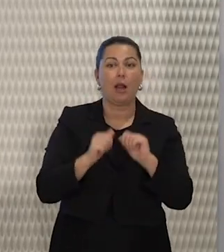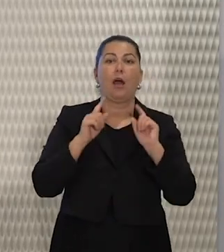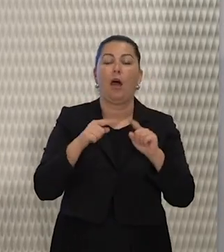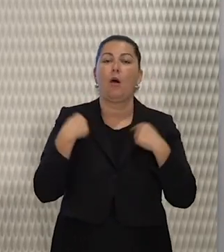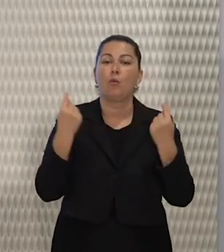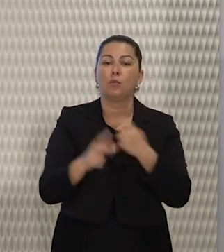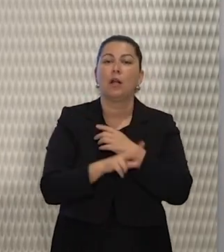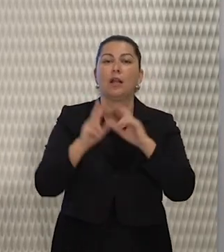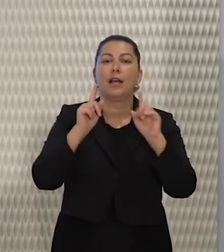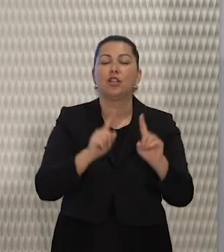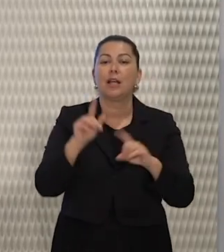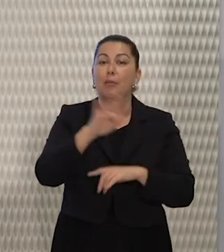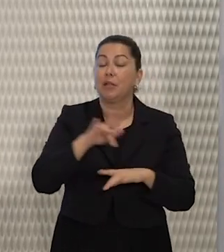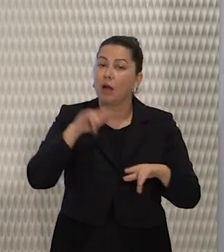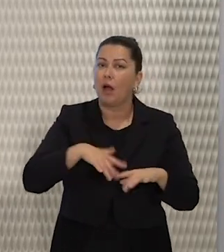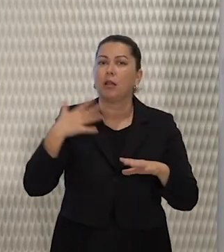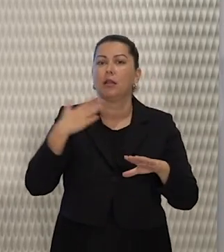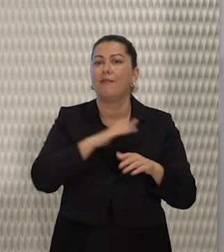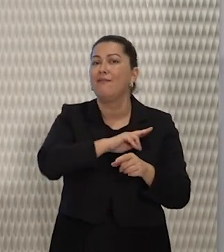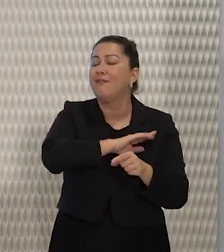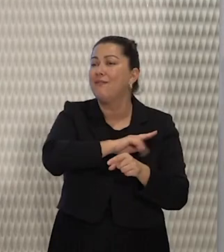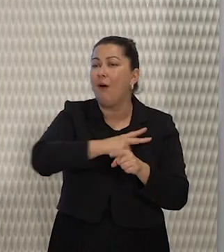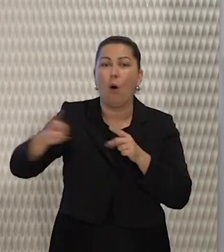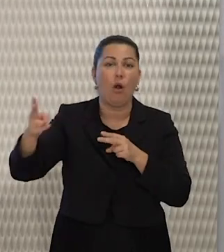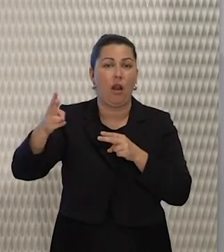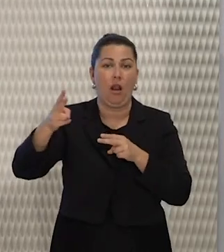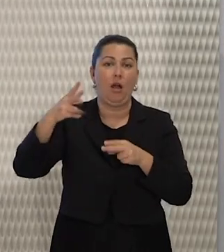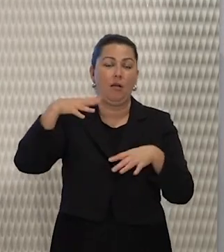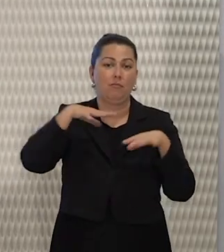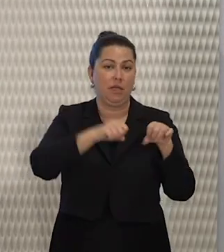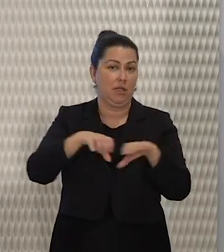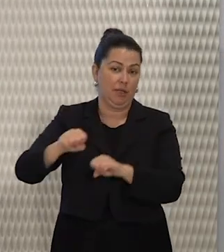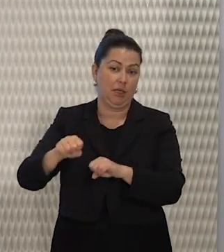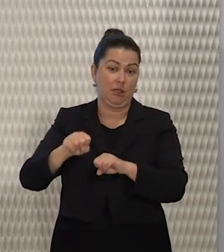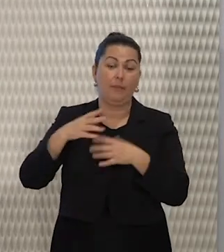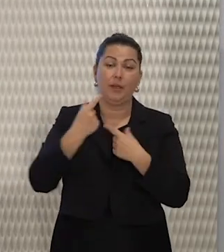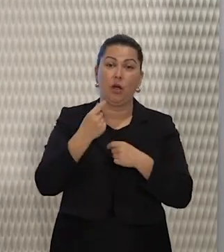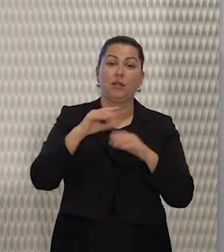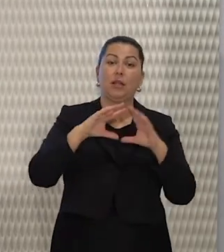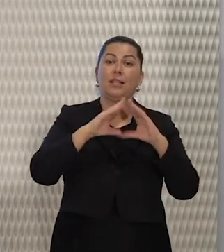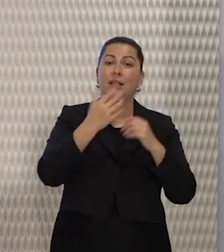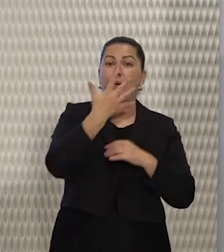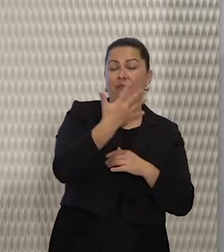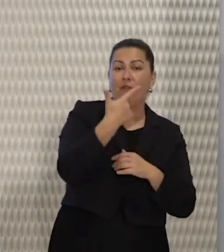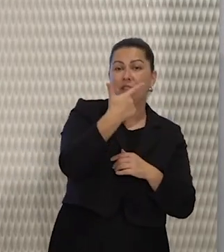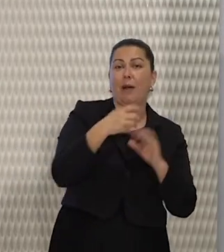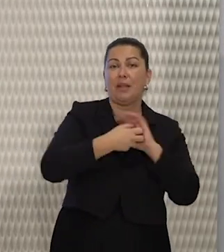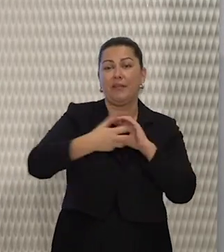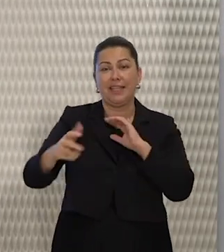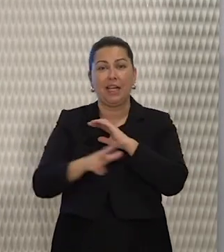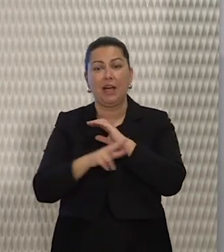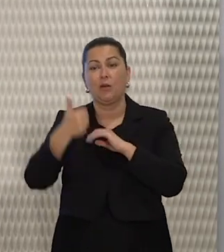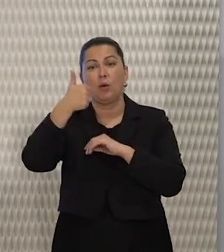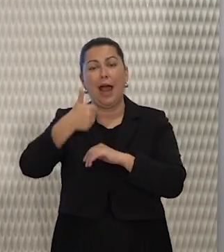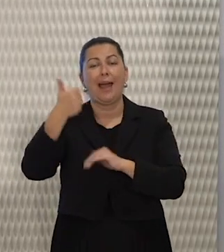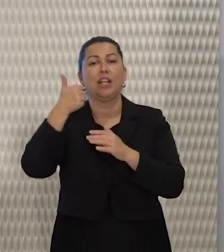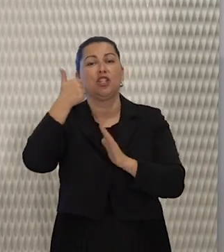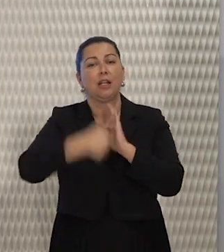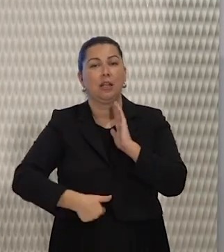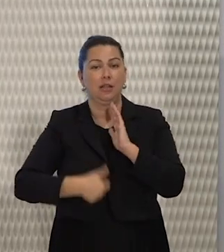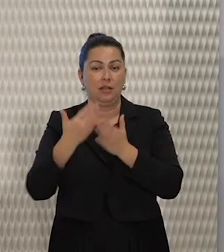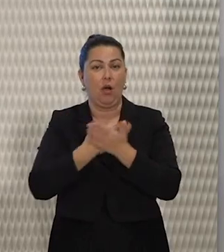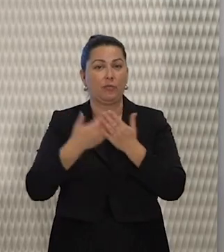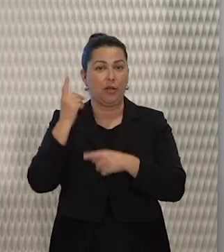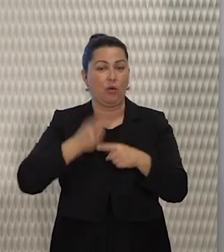unsere Lehrstellenplätze besetzen können. Also wir haben heuer von 5 Lehrstellenplätze 2 mit verlängerter Lehre und 1 standardisierte Ausbildung